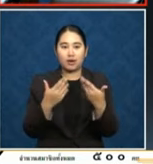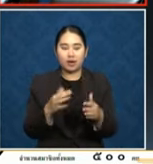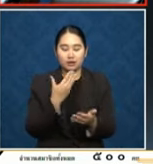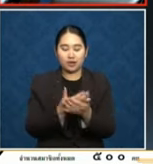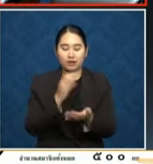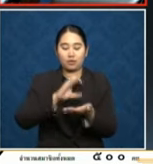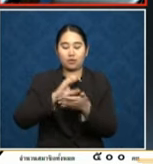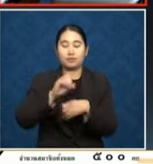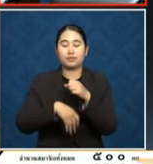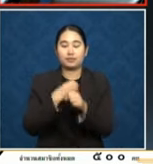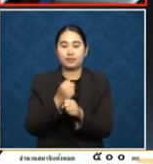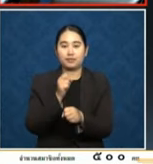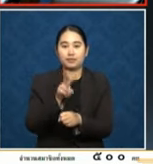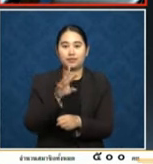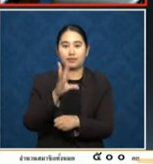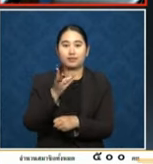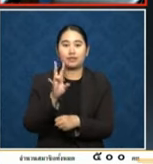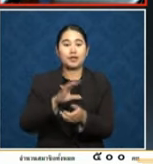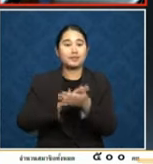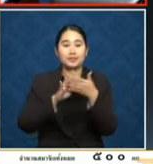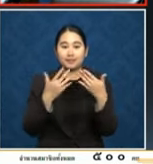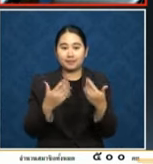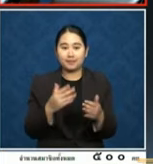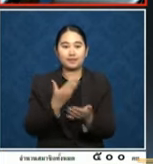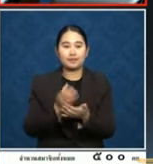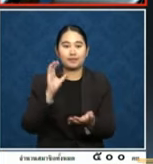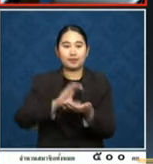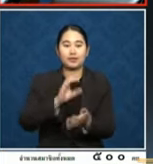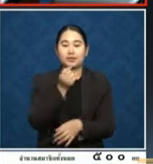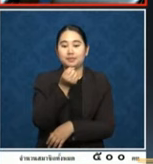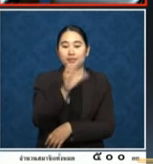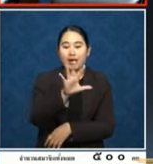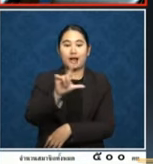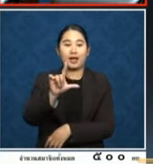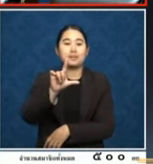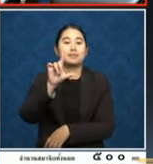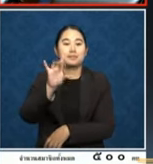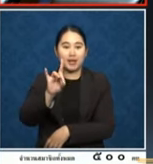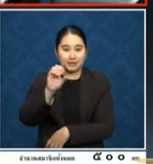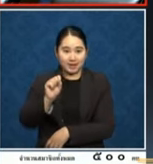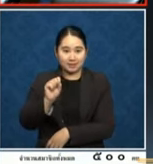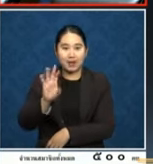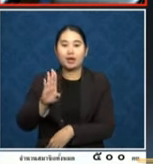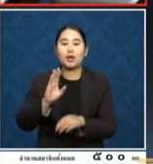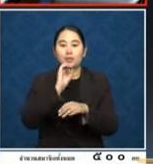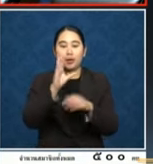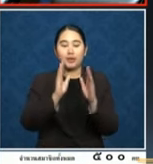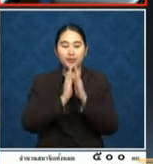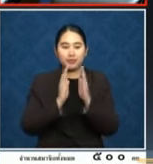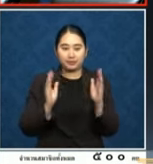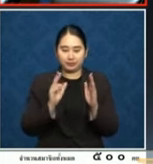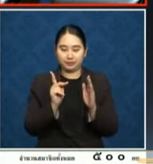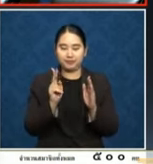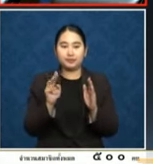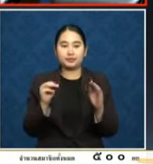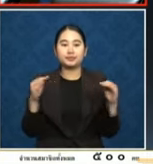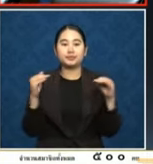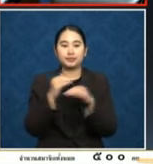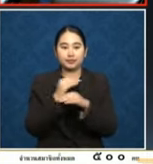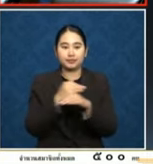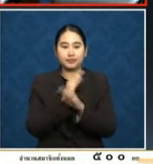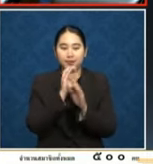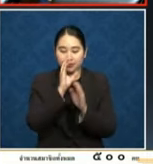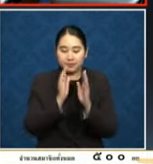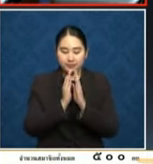าณ2567เป็นที่เรียบร้อยแล้วด้วยงบประมาณ15,800,000 บาทขอขอบคุณกรมทางหลวงชนบทมาณโอก